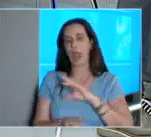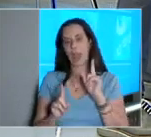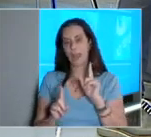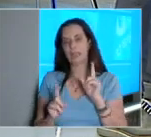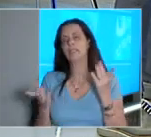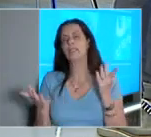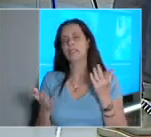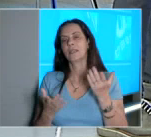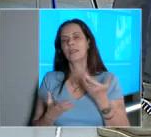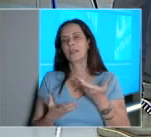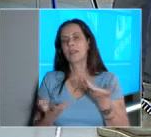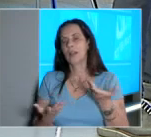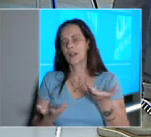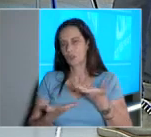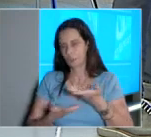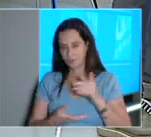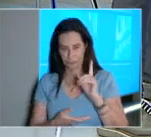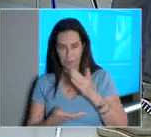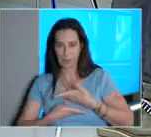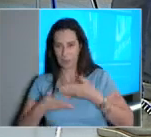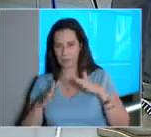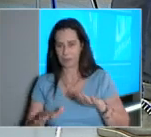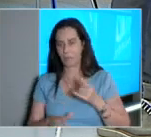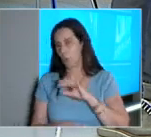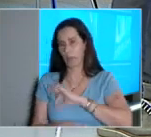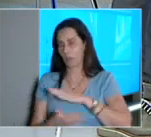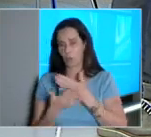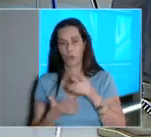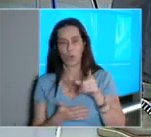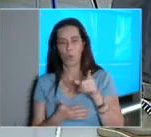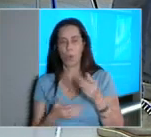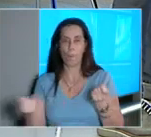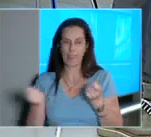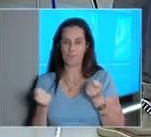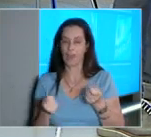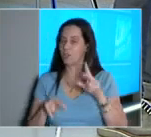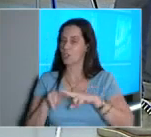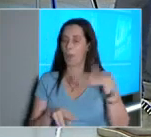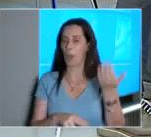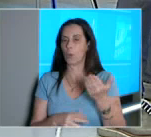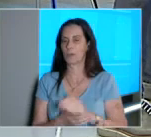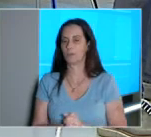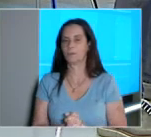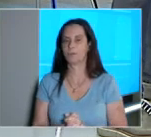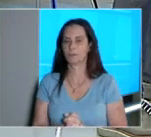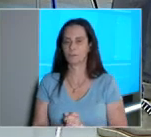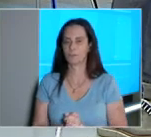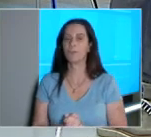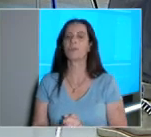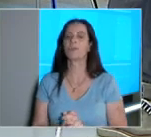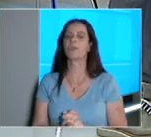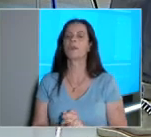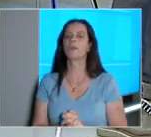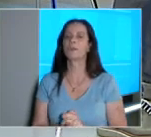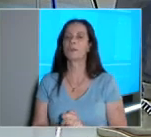את המנדט ובפועל לא להכניס אותם, ואז הוא יצא קרח מכאן ומכאן. הוא יהיה המתווך, אבל יישאר בחוץ. בדיוק. נמשיך